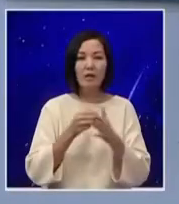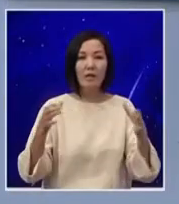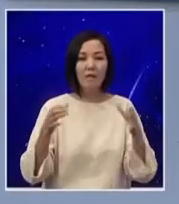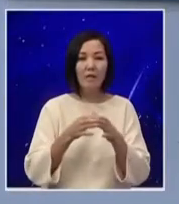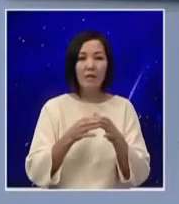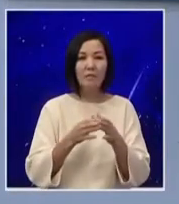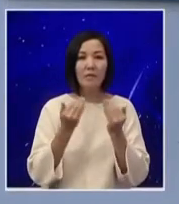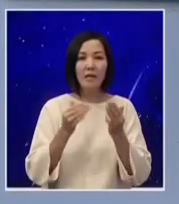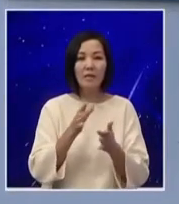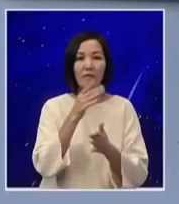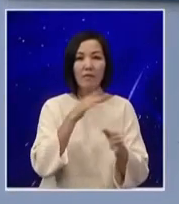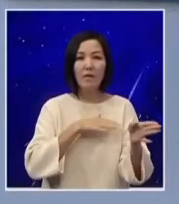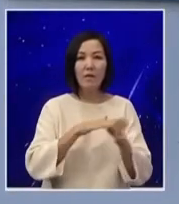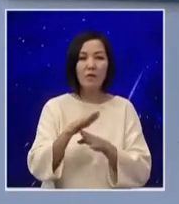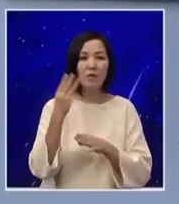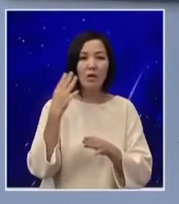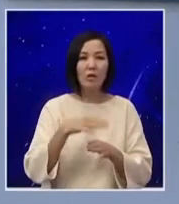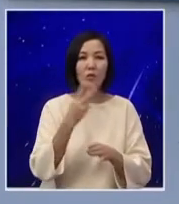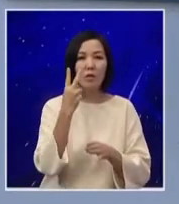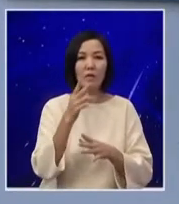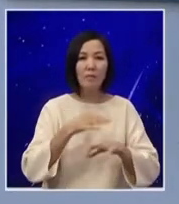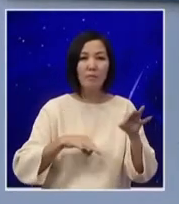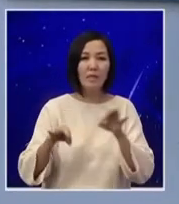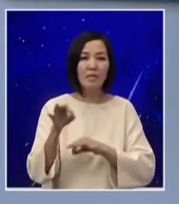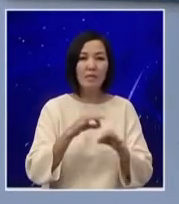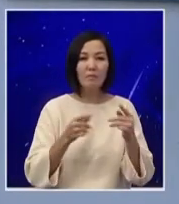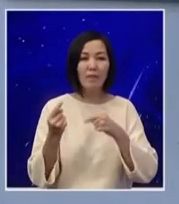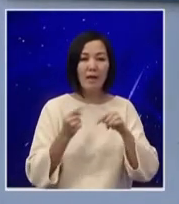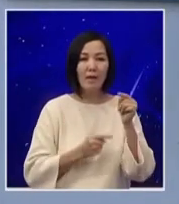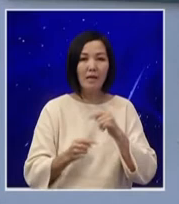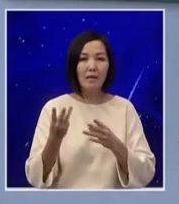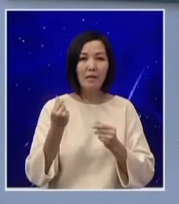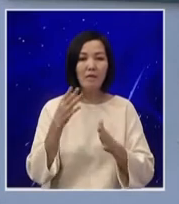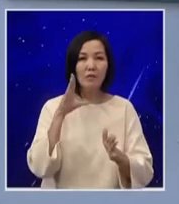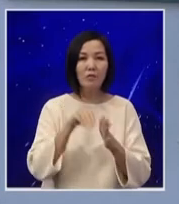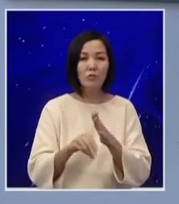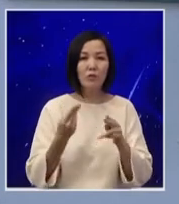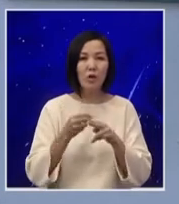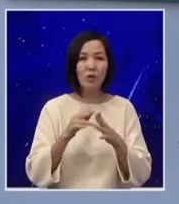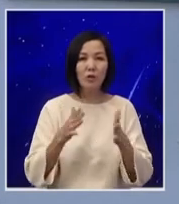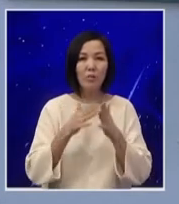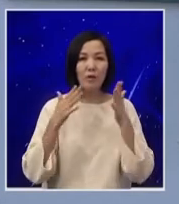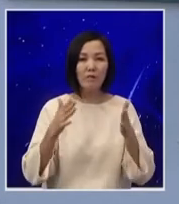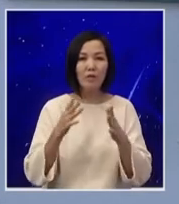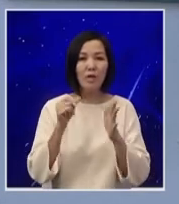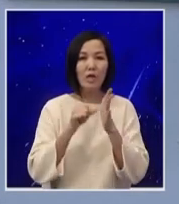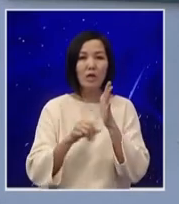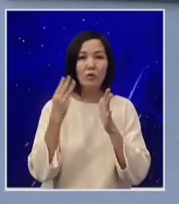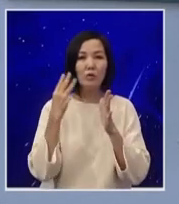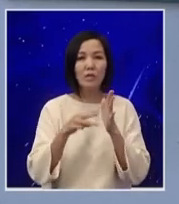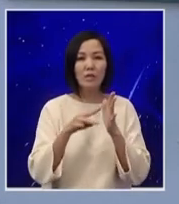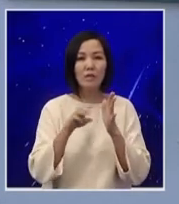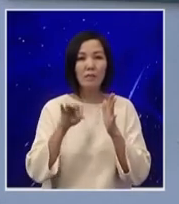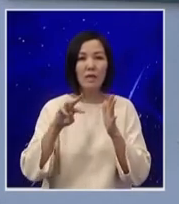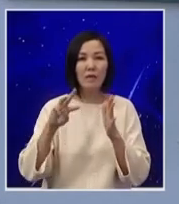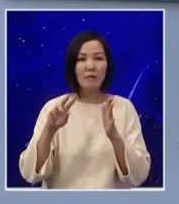в данное время реализуется 43 бизнес-проекта инвестиционный фонд которых превышает 600 30 миллиардов